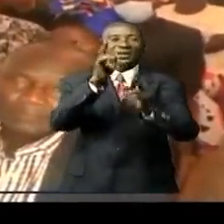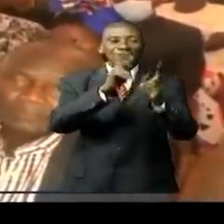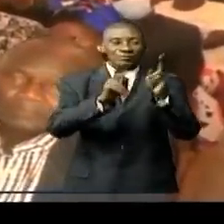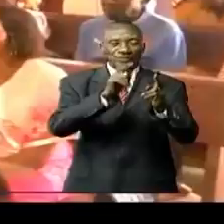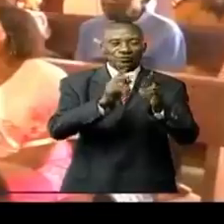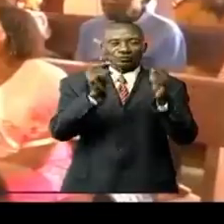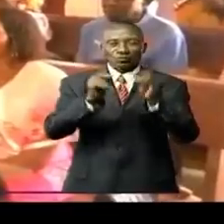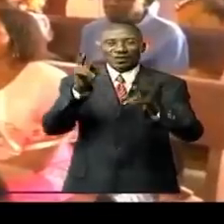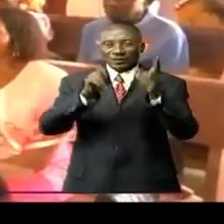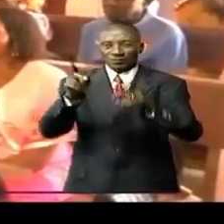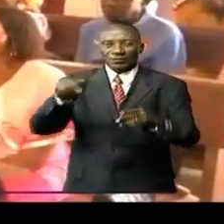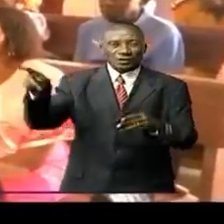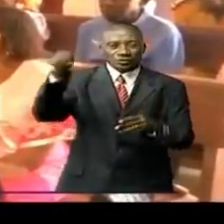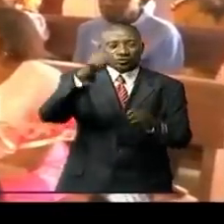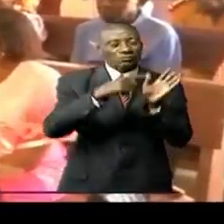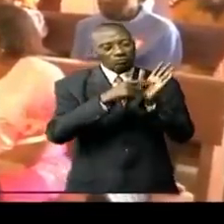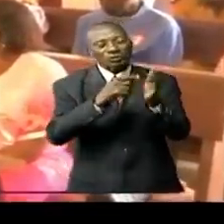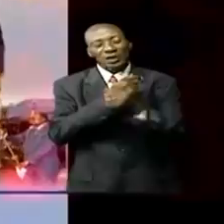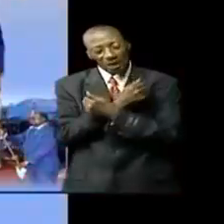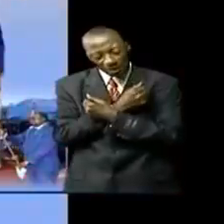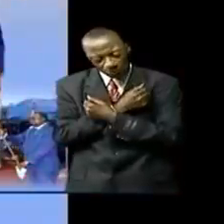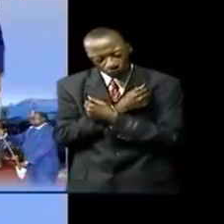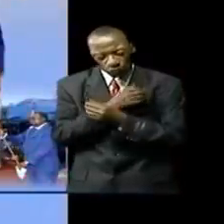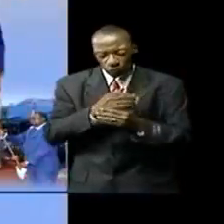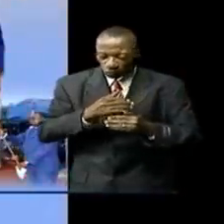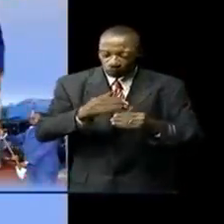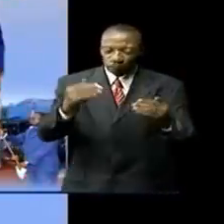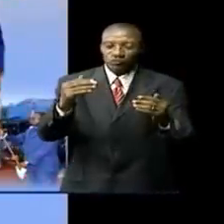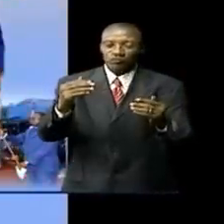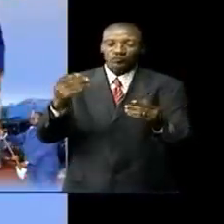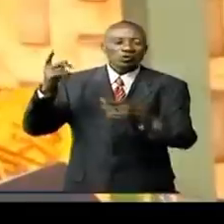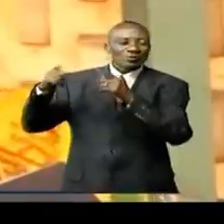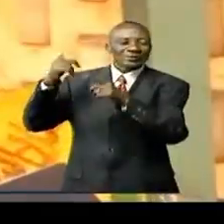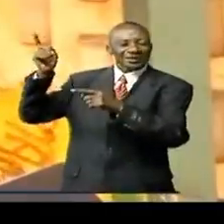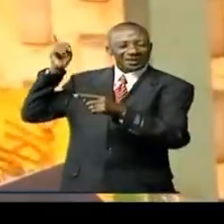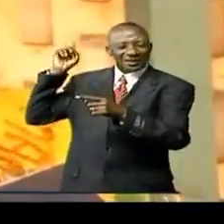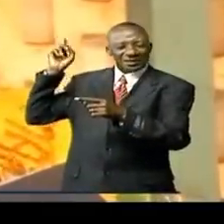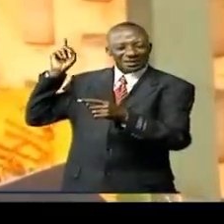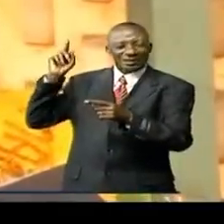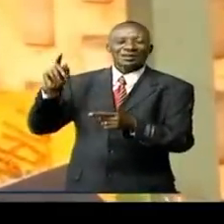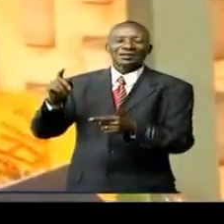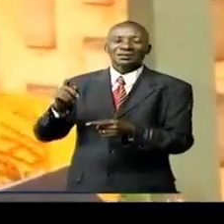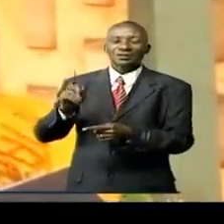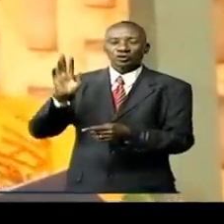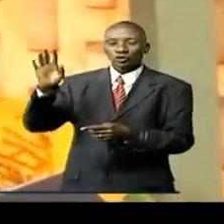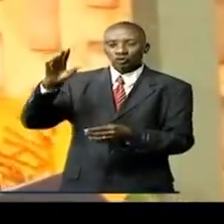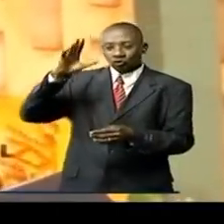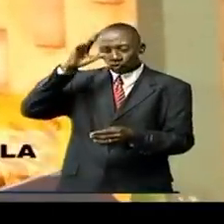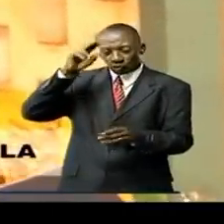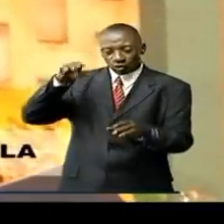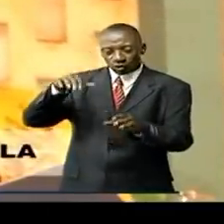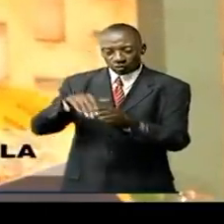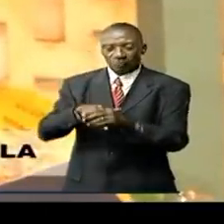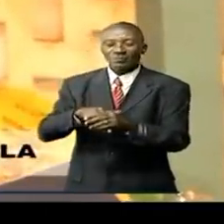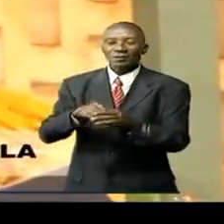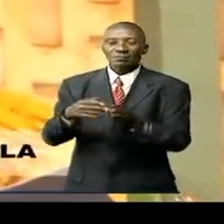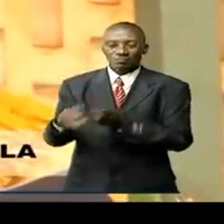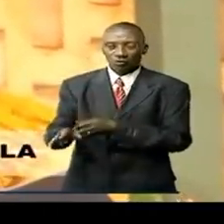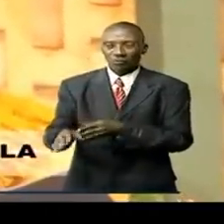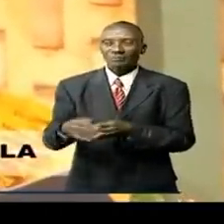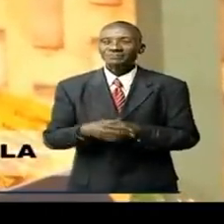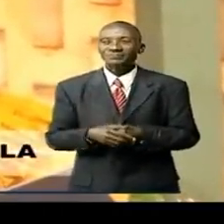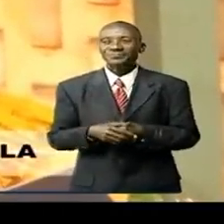manifester depuis la disparition inopinée de son défunt mari. Je remercie très sincèrement le président de la République,